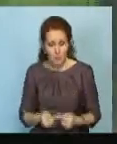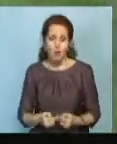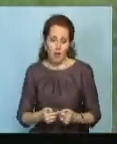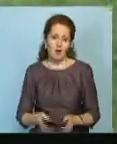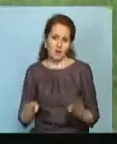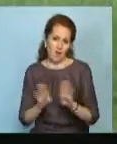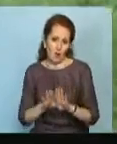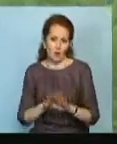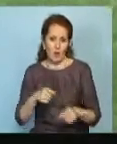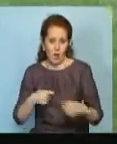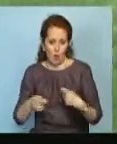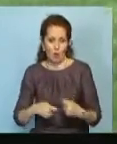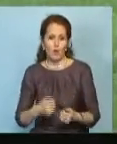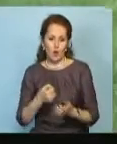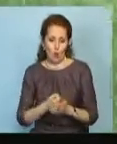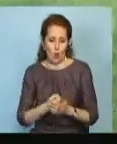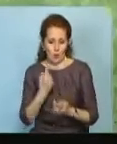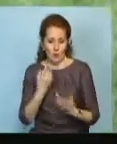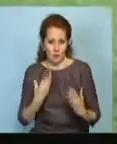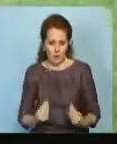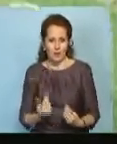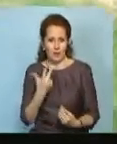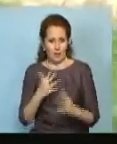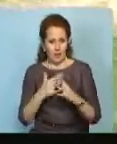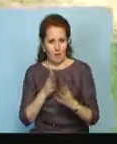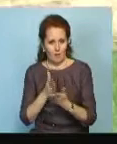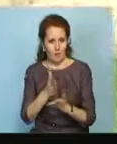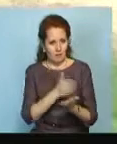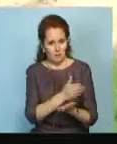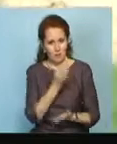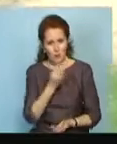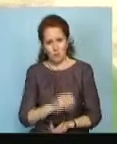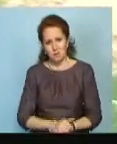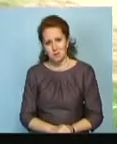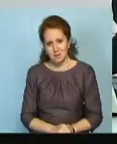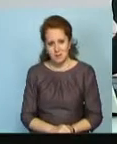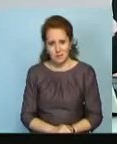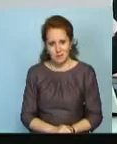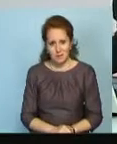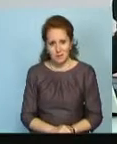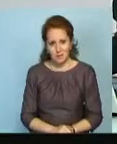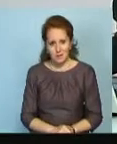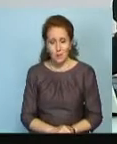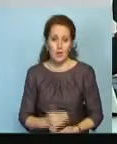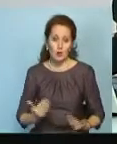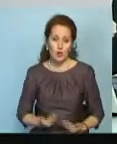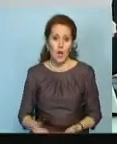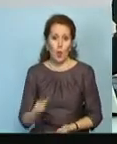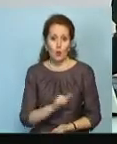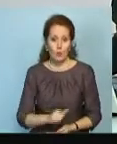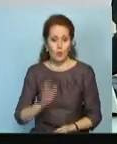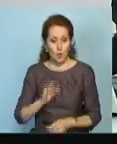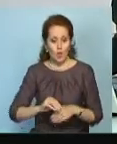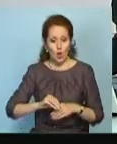надо объехать еще 3 деревни. Анастасия Редько, Юрий Дроздов, телеканал «Моя Удмуртия». Жители Удмуртии будут копить